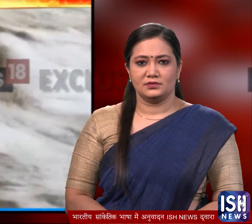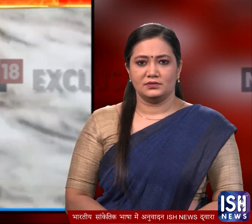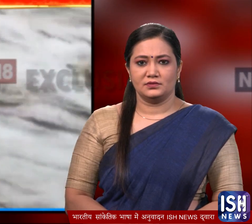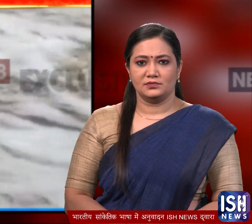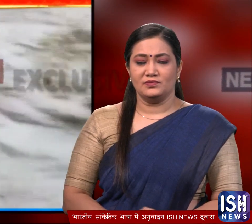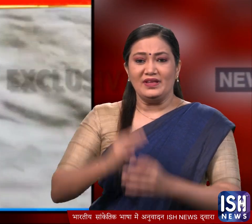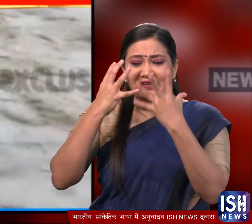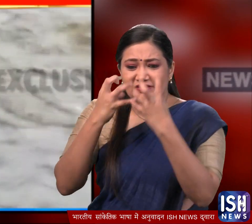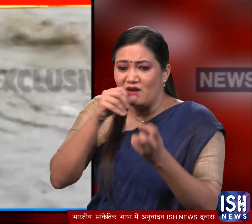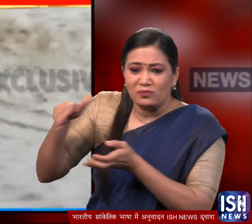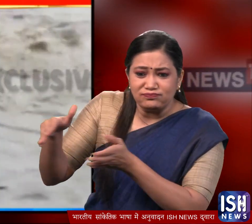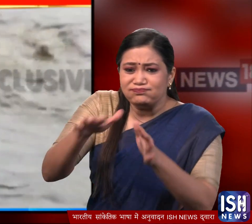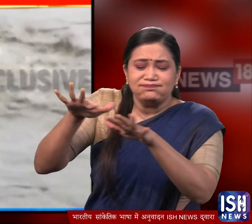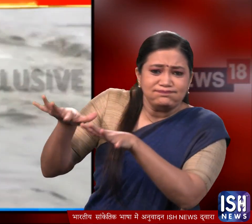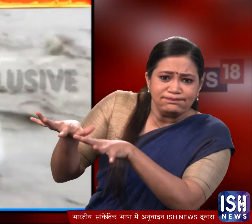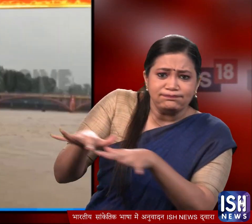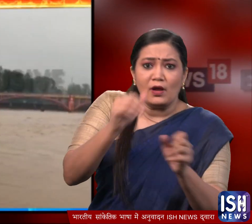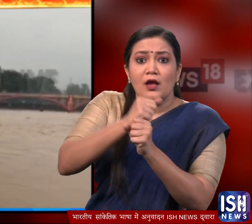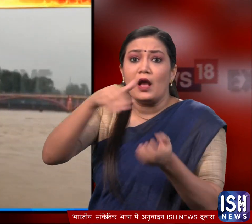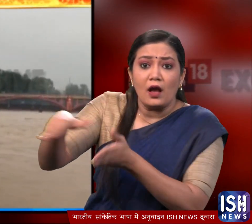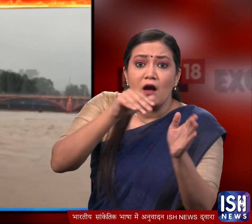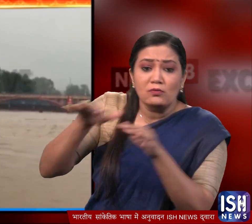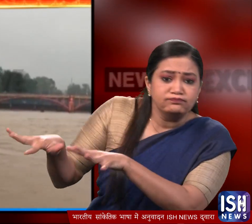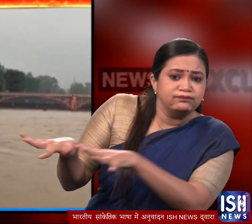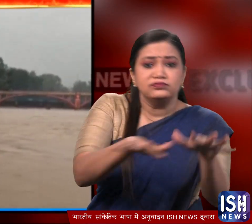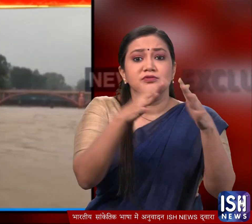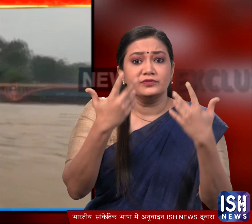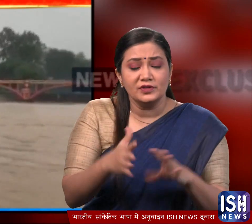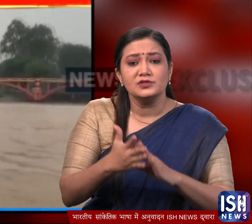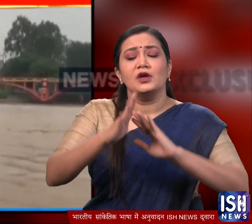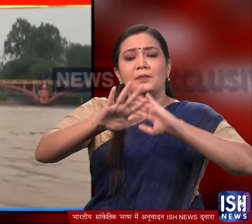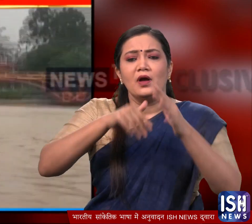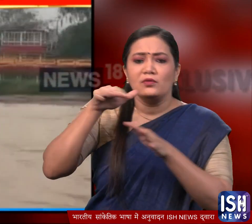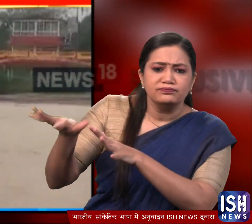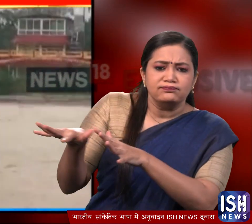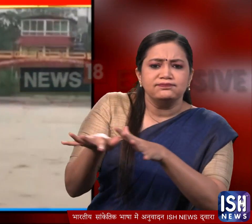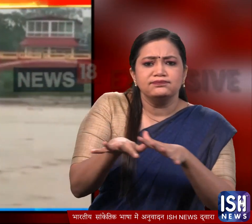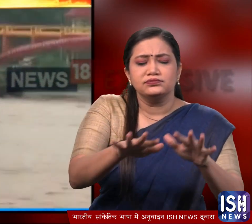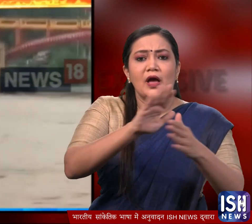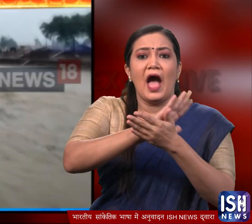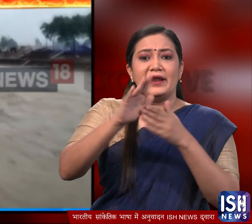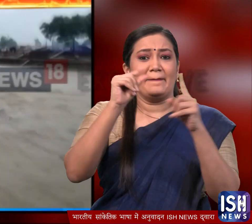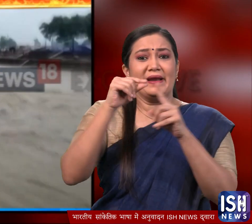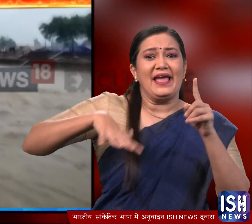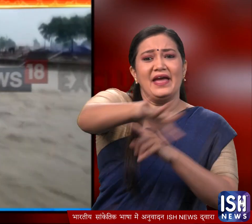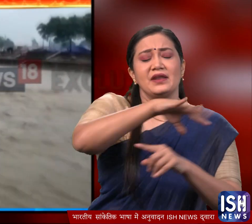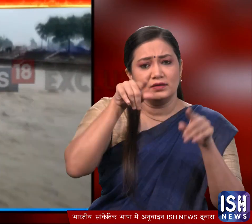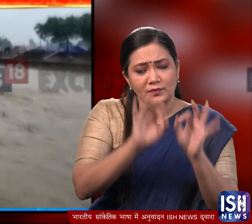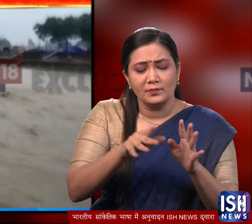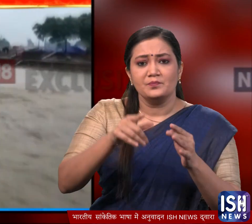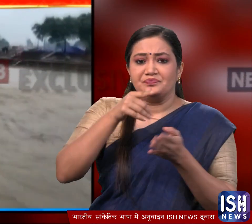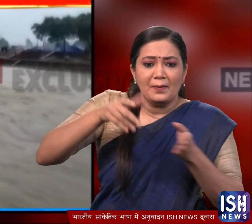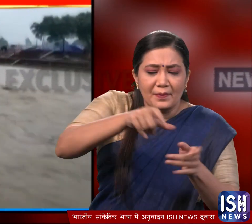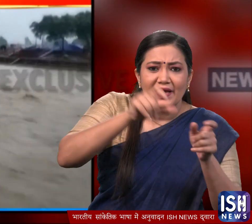सूखी नदी से बहती हुई वो कार सीधे गंगा में पहुंच गई और उसके बाद धीरे धीरे बहते हुए पहुंच गई हर की पैड़ी में। नदी के किनारे खड़े